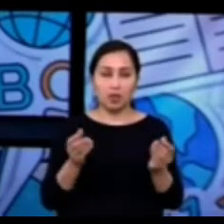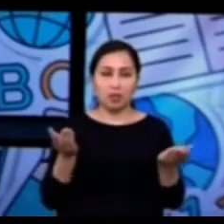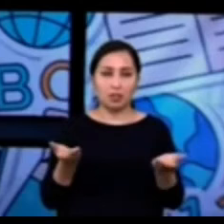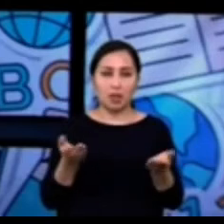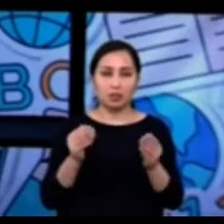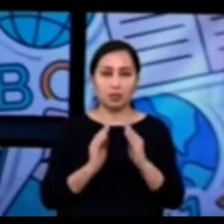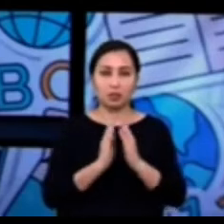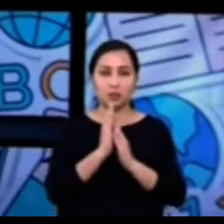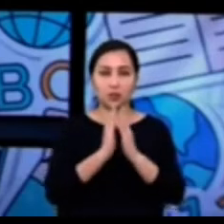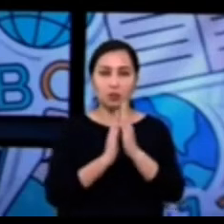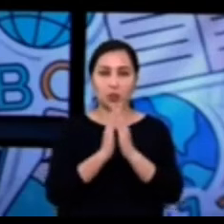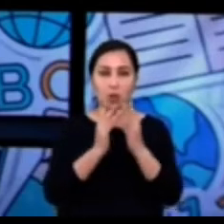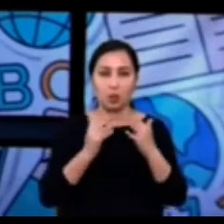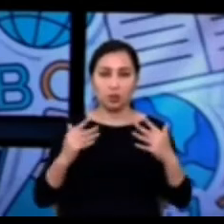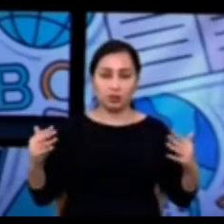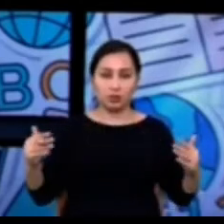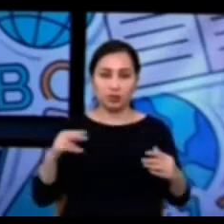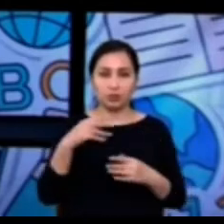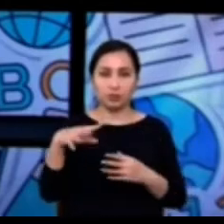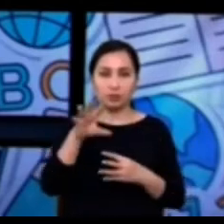какие овощи вы видите?